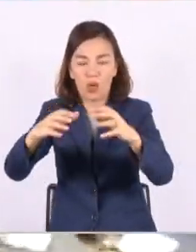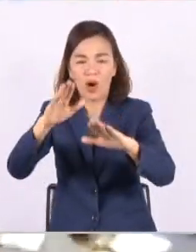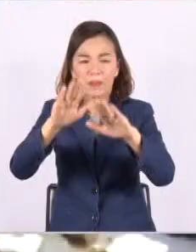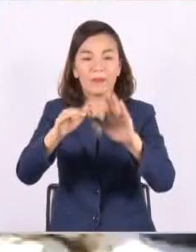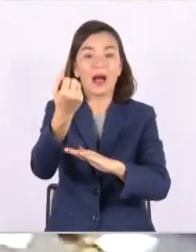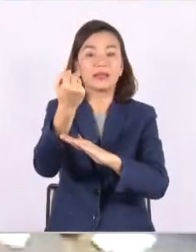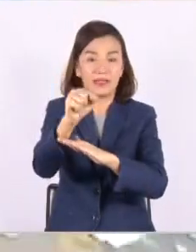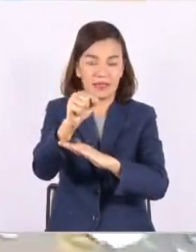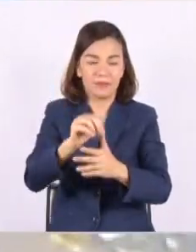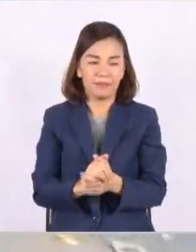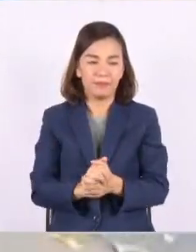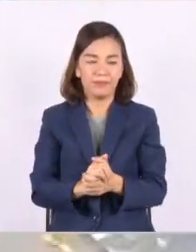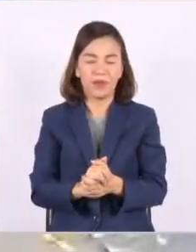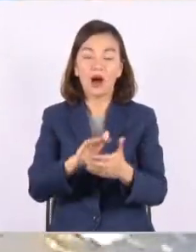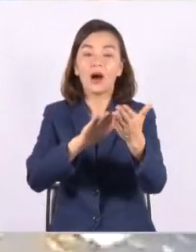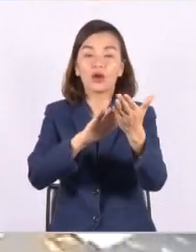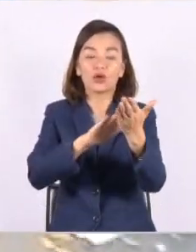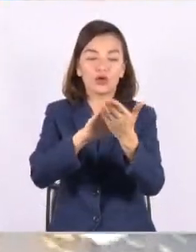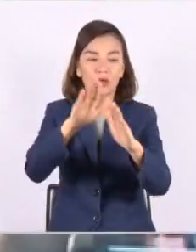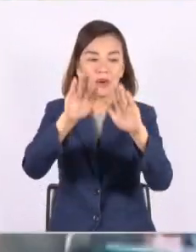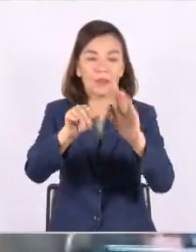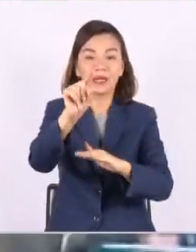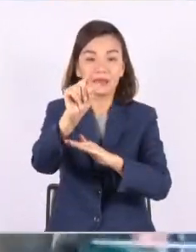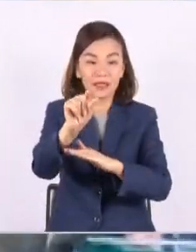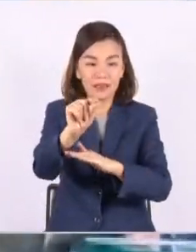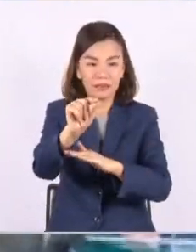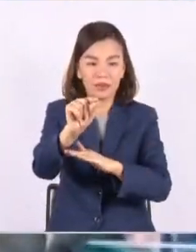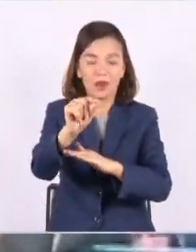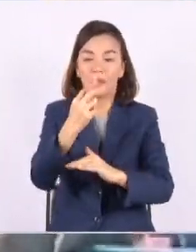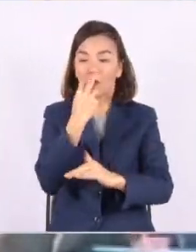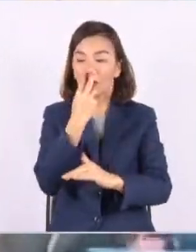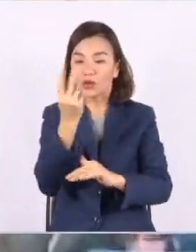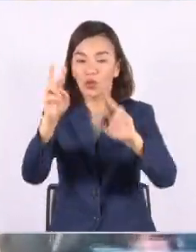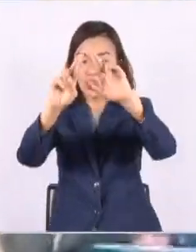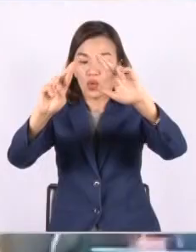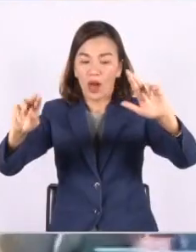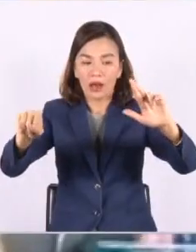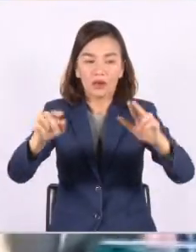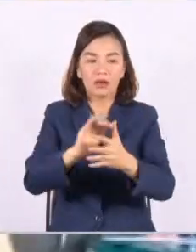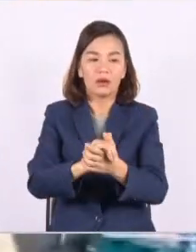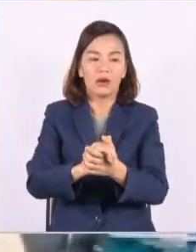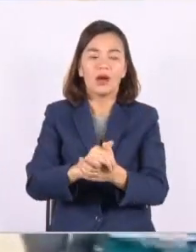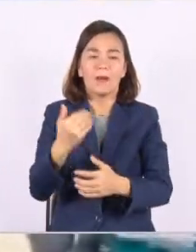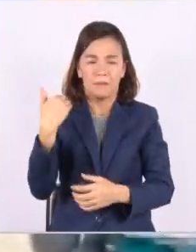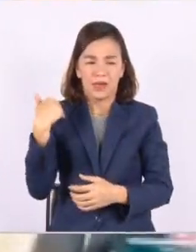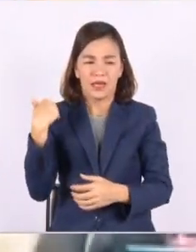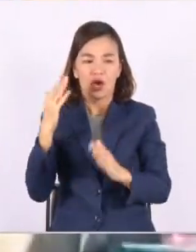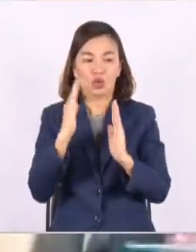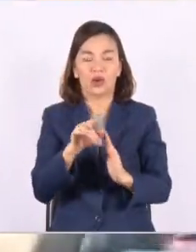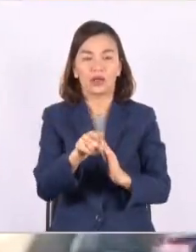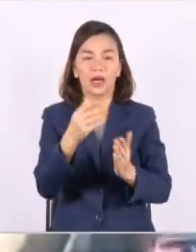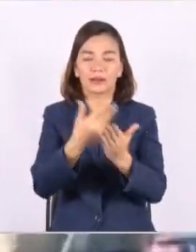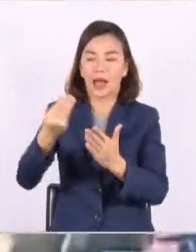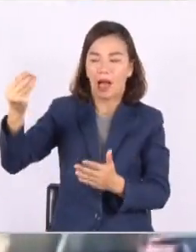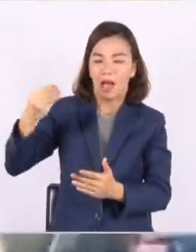ที่ผู้ก่อเหตุบอกนี่แหละมีรถมาส่งที่บริเวณวัดมาจองวัตถุมงคลแล้วก็มีนายหน้าจ้างมานะเนี่ยนายหน้าเนี่ยจ้างมาคนละ